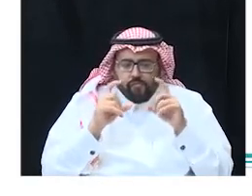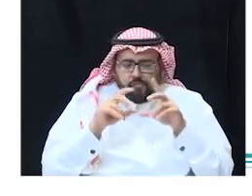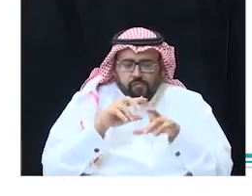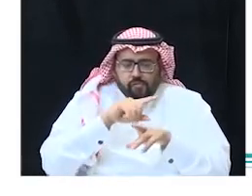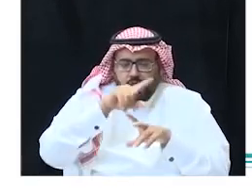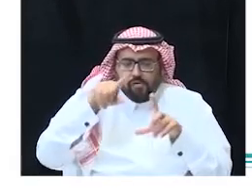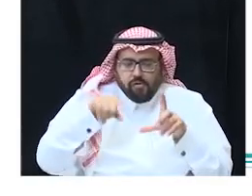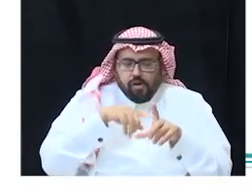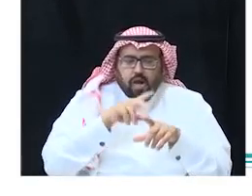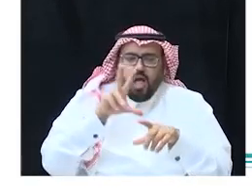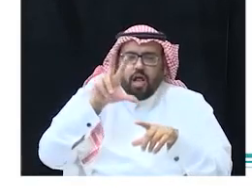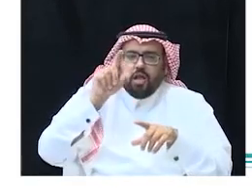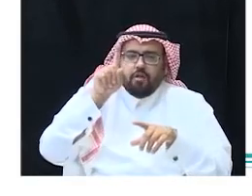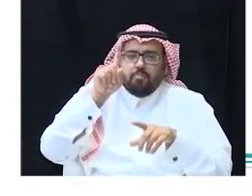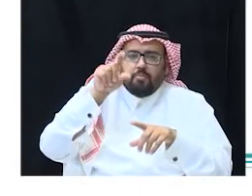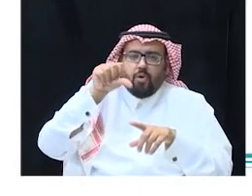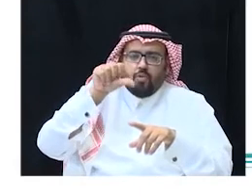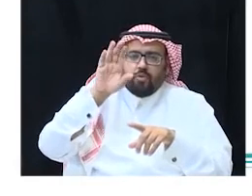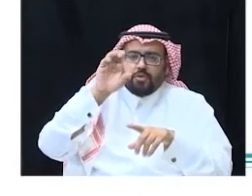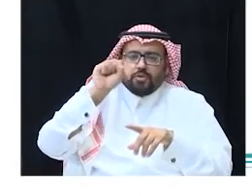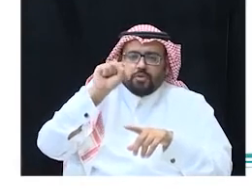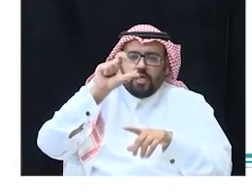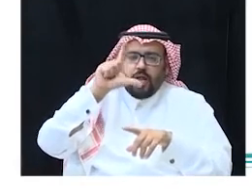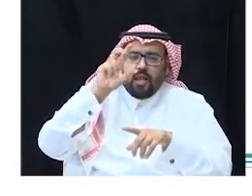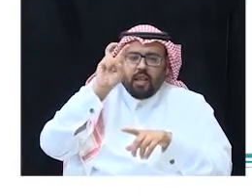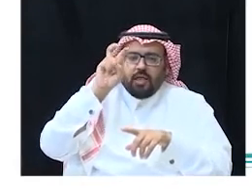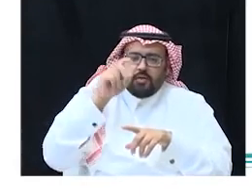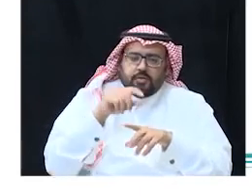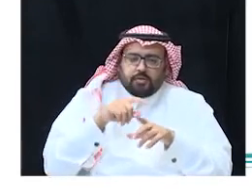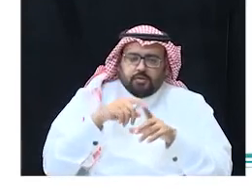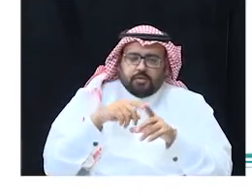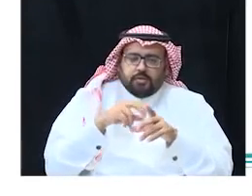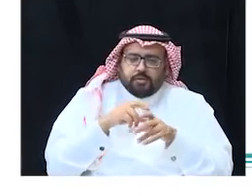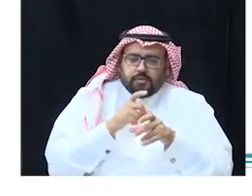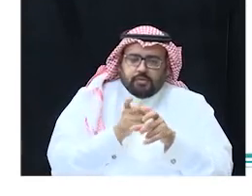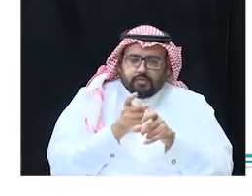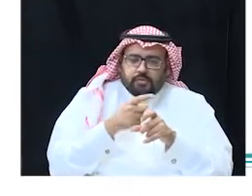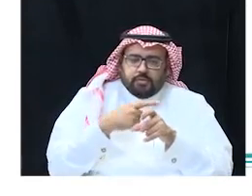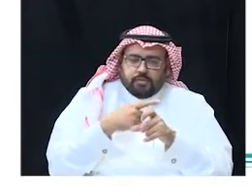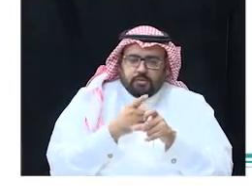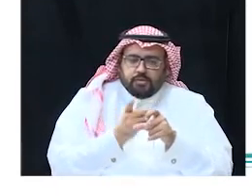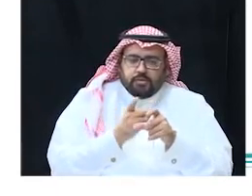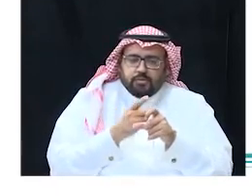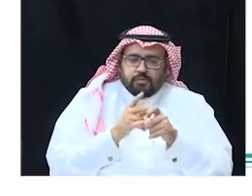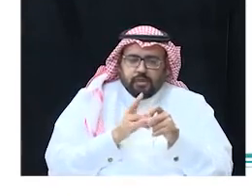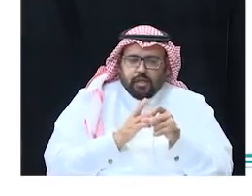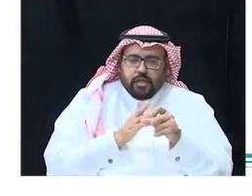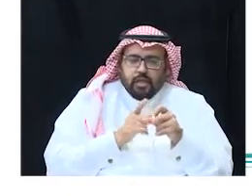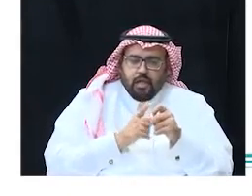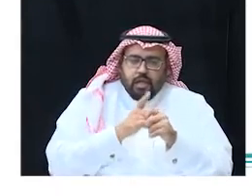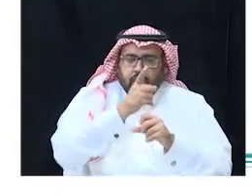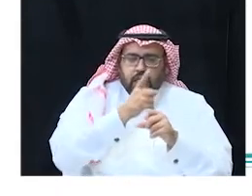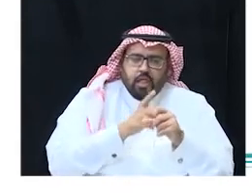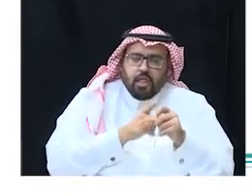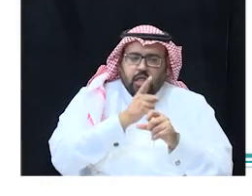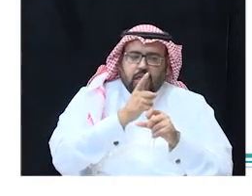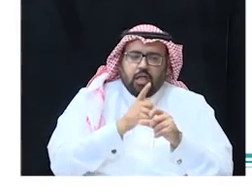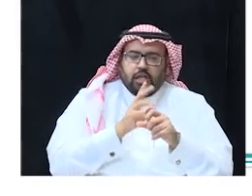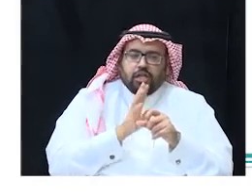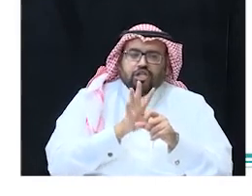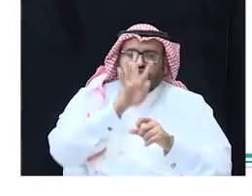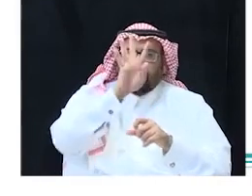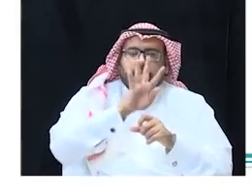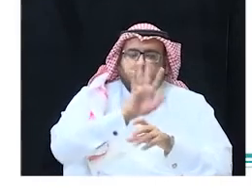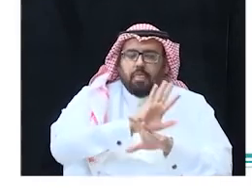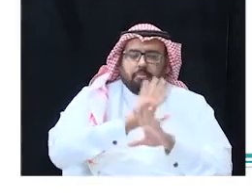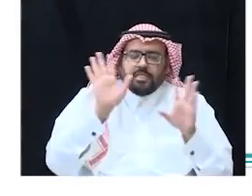ما هذه يا أبطال؟ البوصلة. ممتازين. البوصلة مغناطيس ولها مجال مغناطيسي، حيث تتجه إبرة